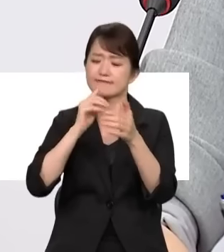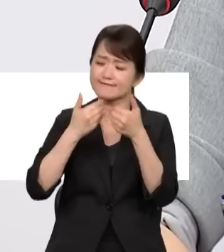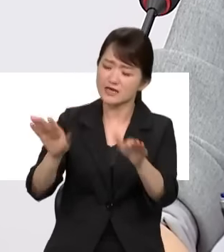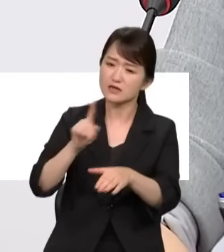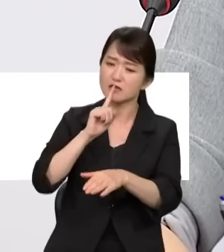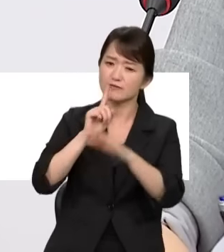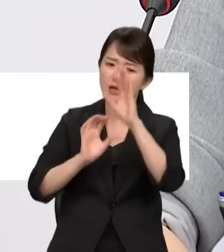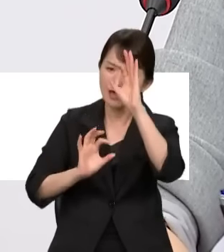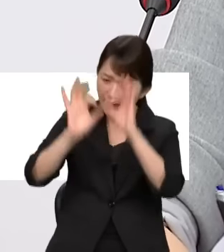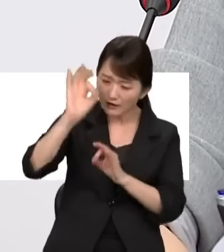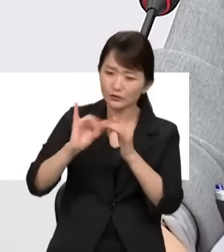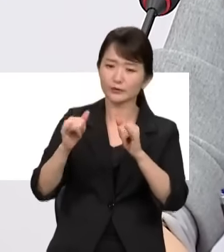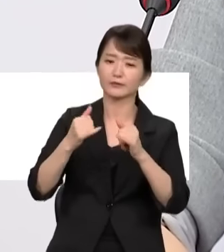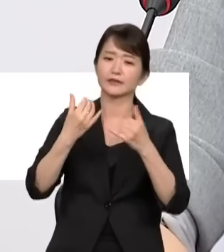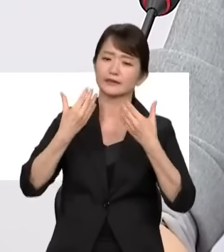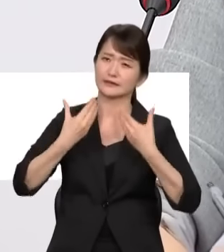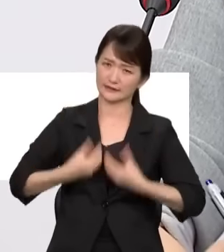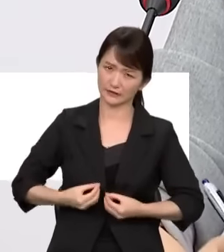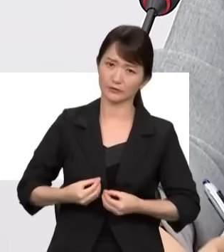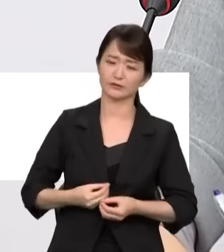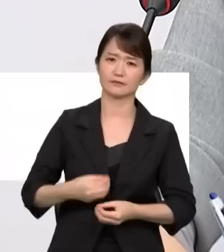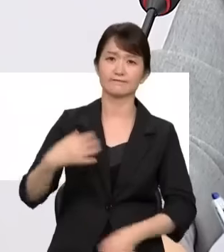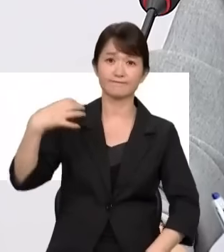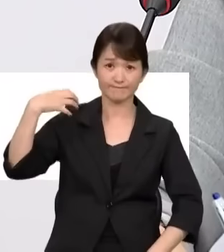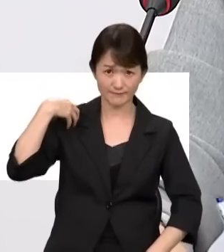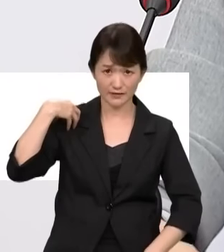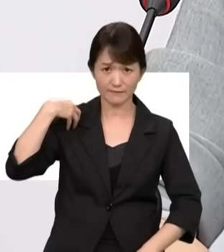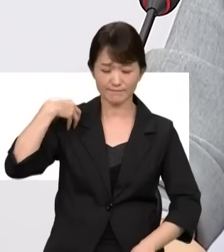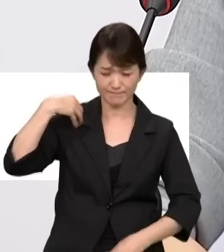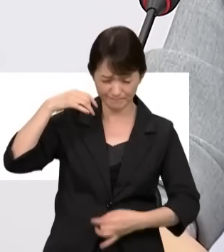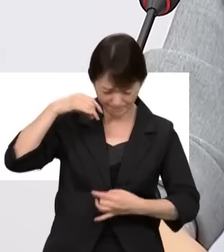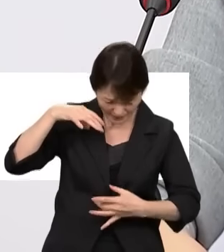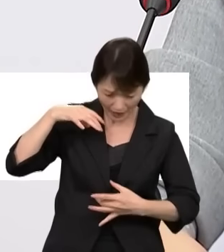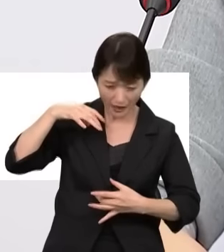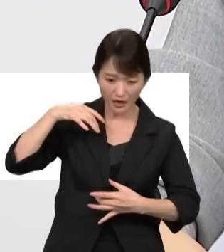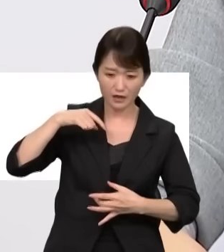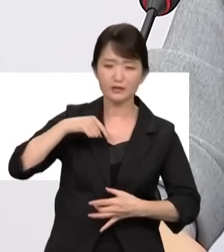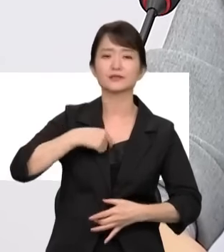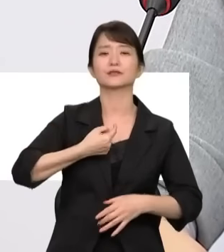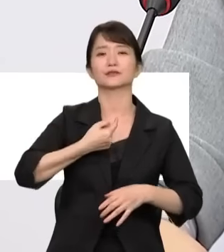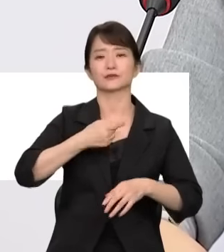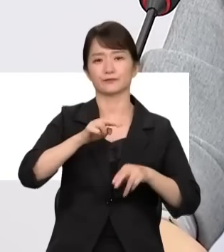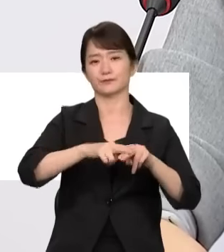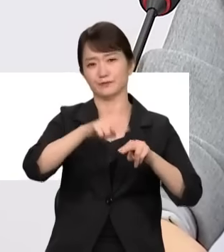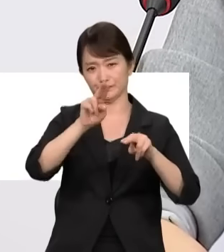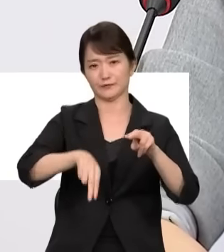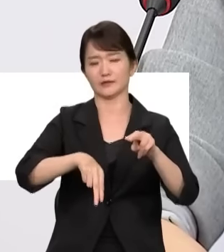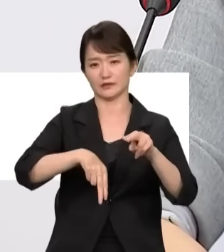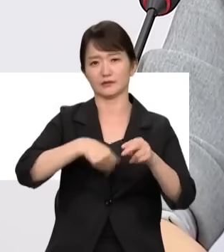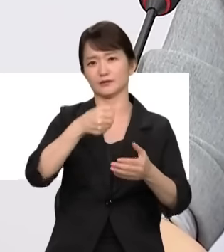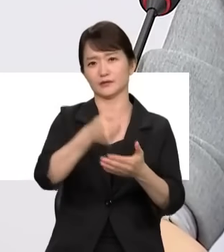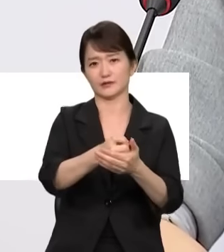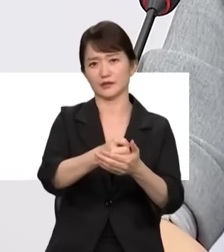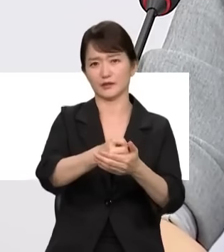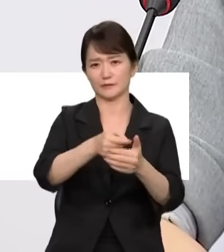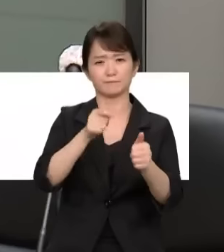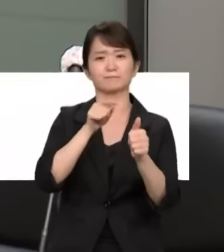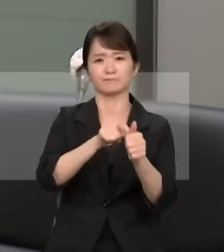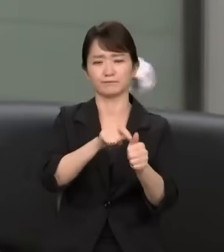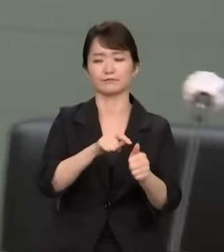실언으로 국민을 실망시킨 데 대해 책임을 통감하고 당사자 스스로 거취를 결정하시기를